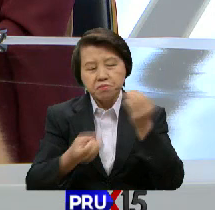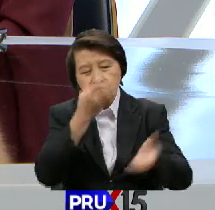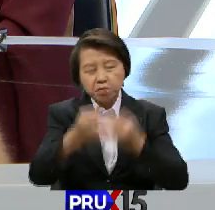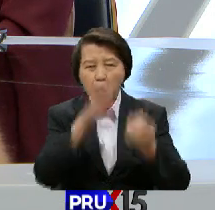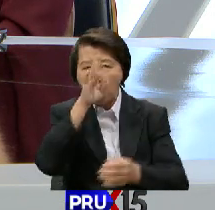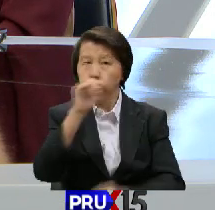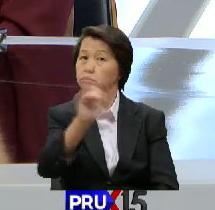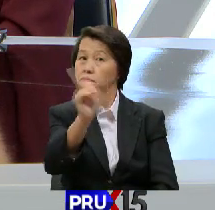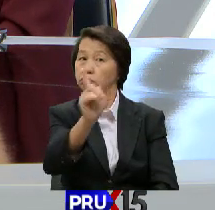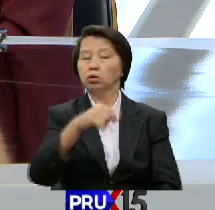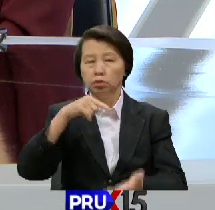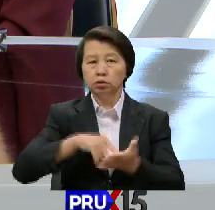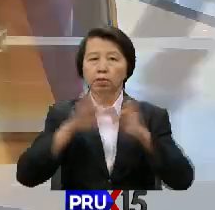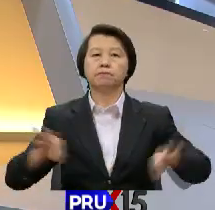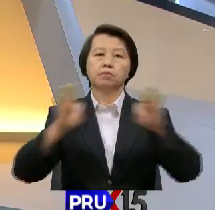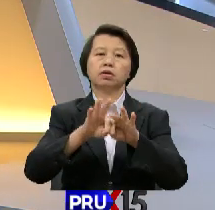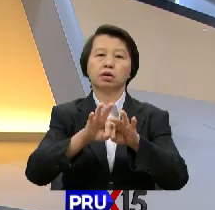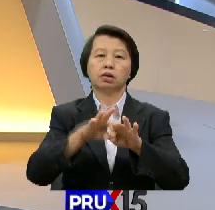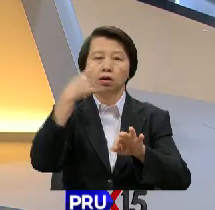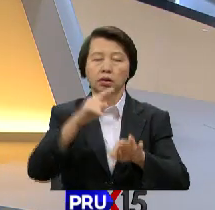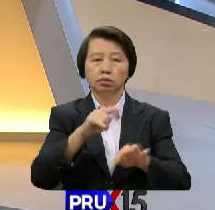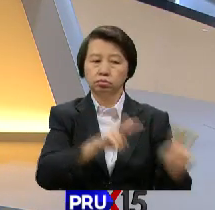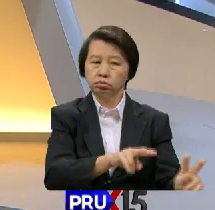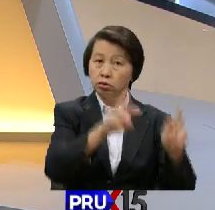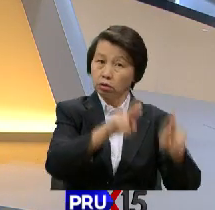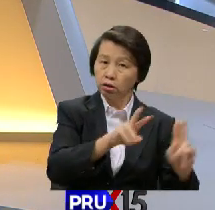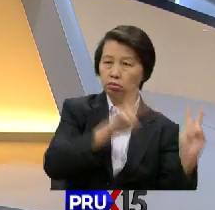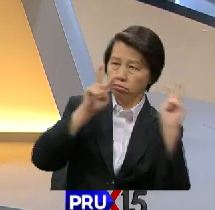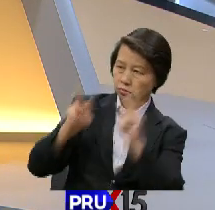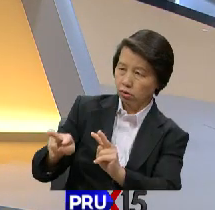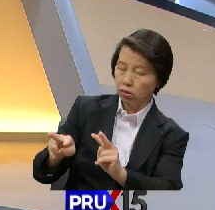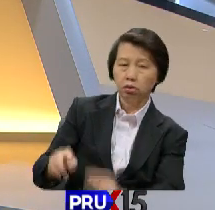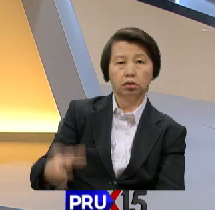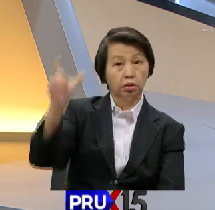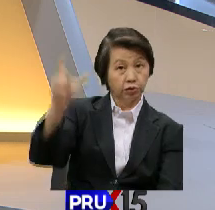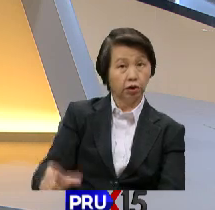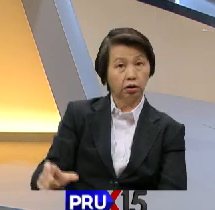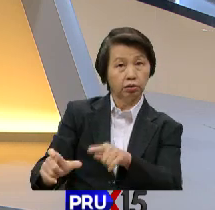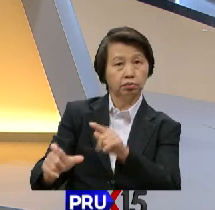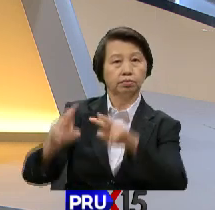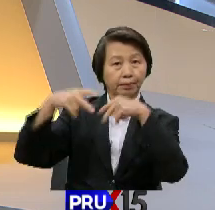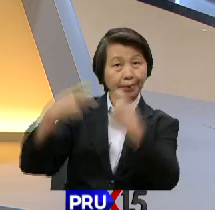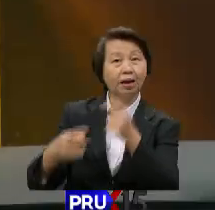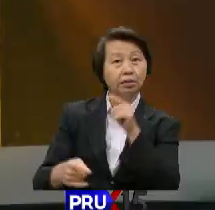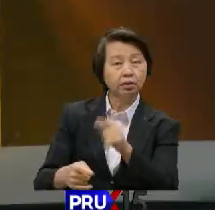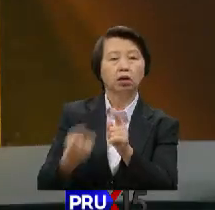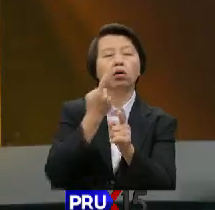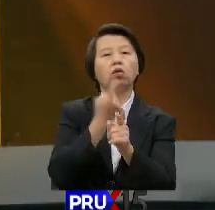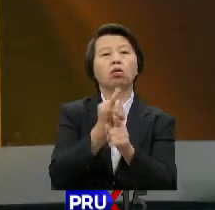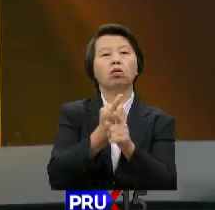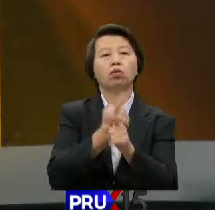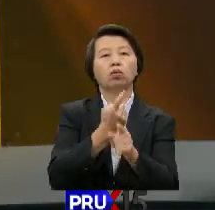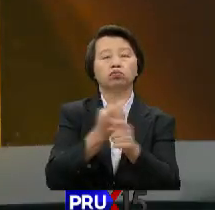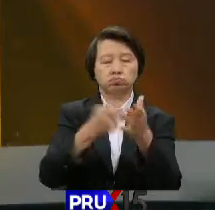ini penting untuk memperlihatkan bahwa calon Pati tersebut betul-betul